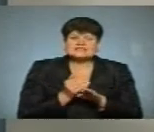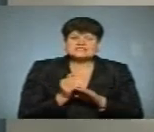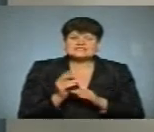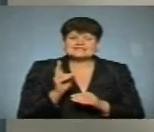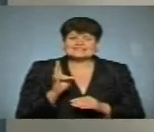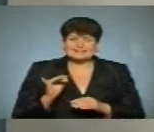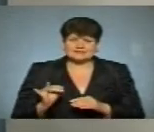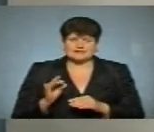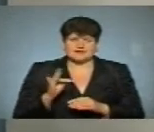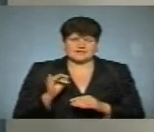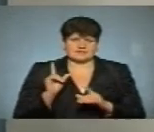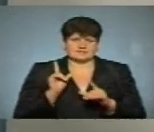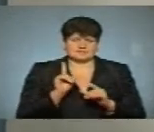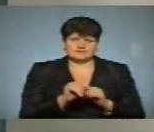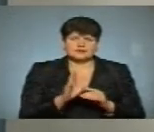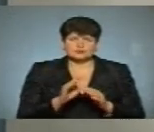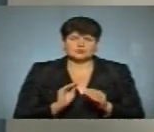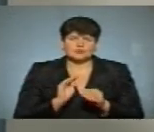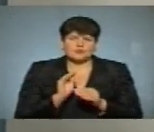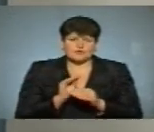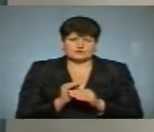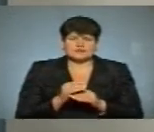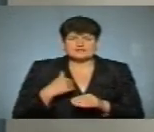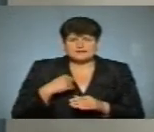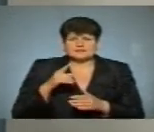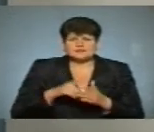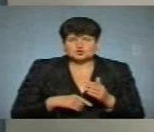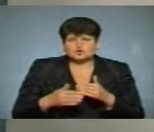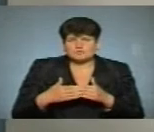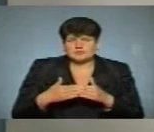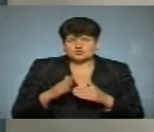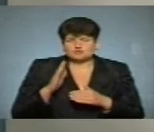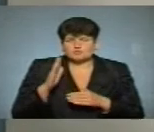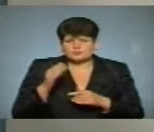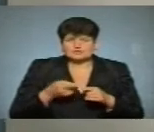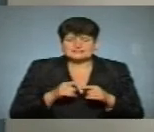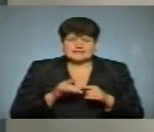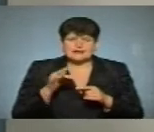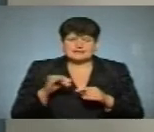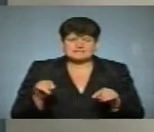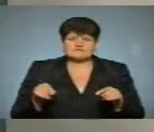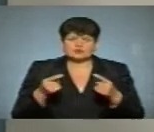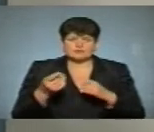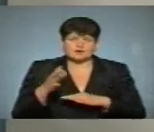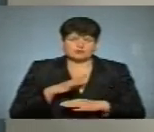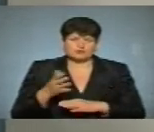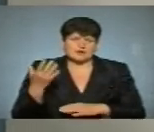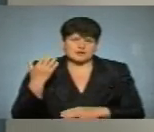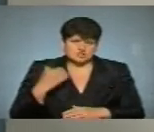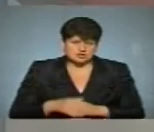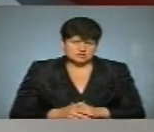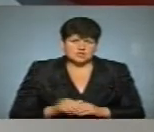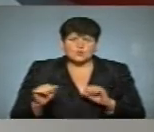які будуть доповнювати один одного. Я надію, що в найближчому майбутньому ці рейси відновляться, як було раніше.